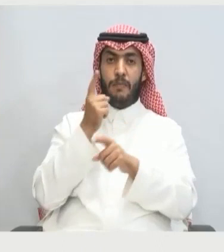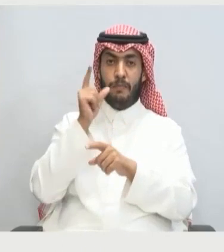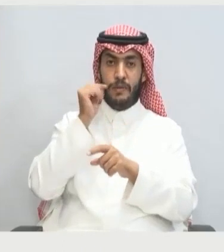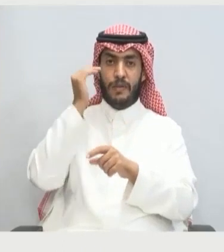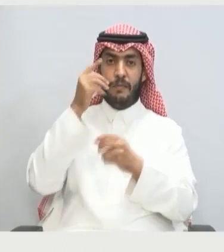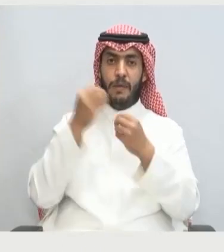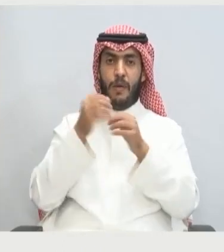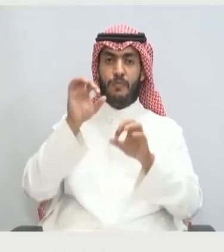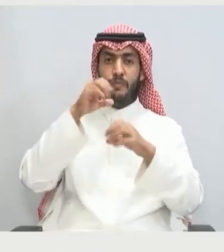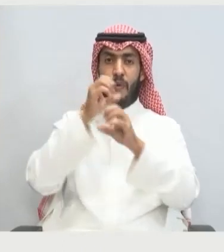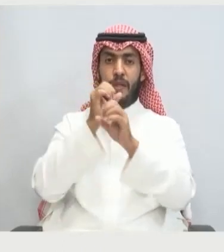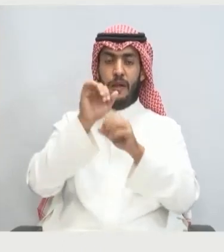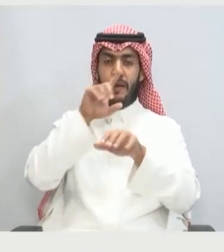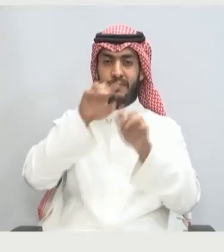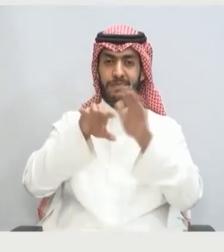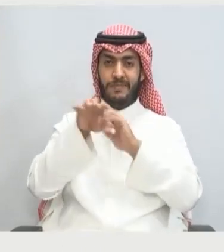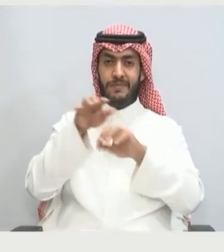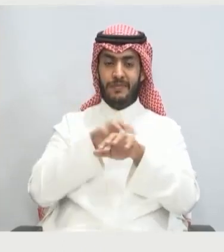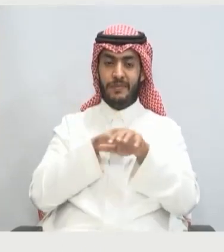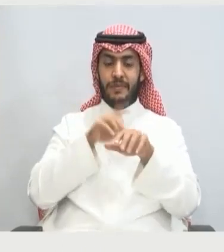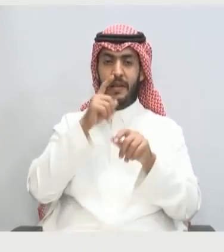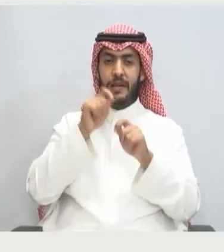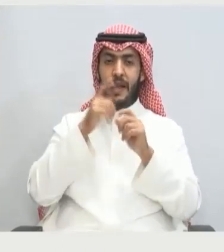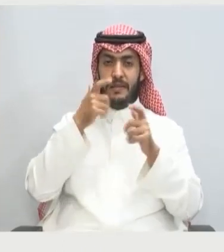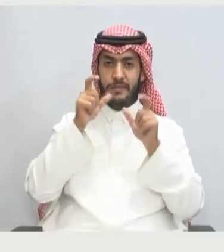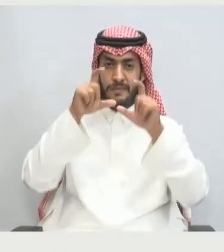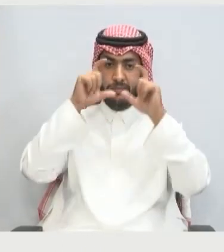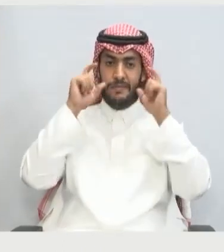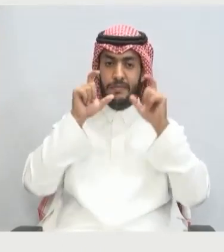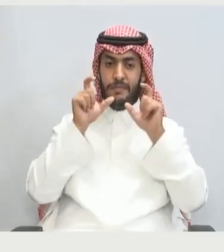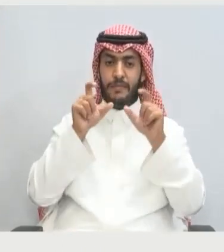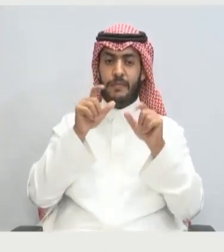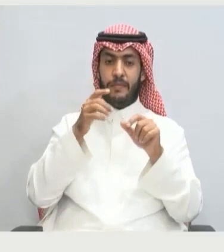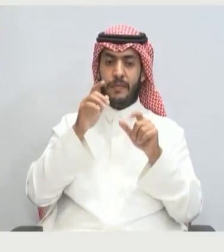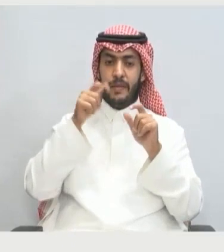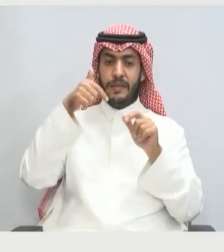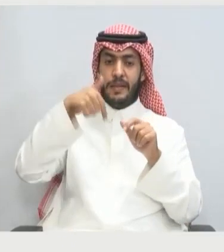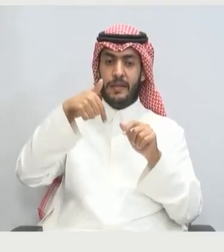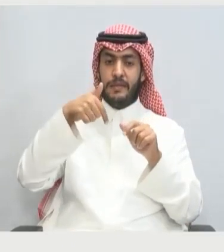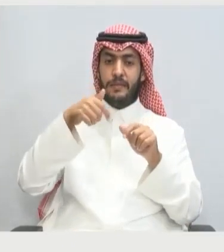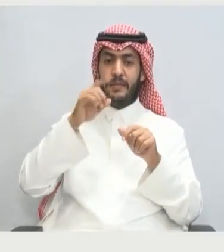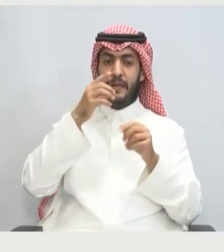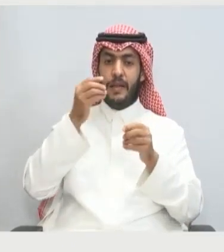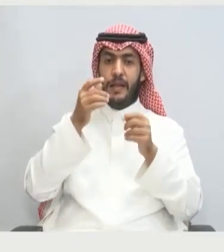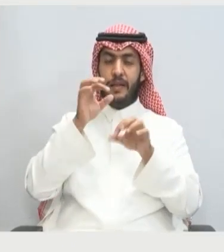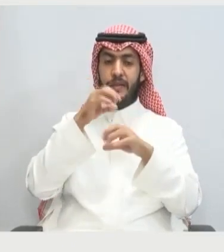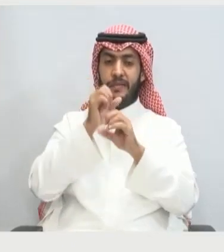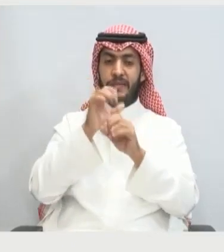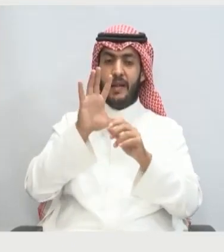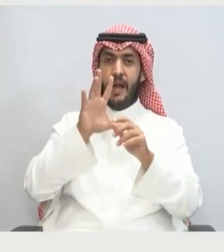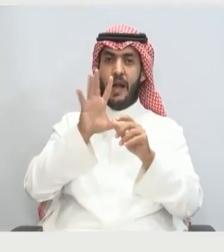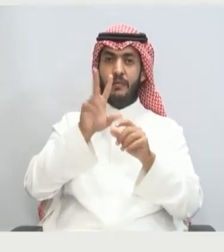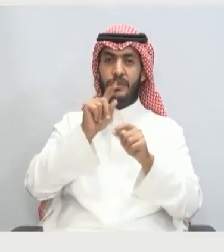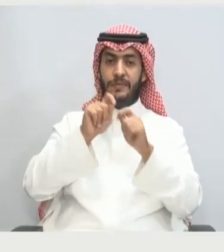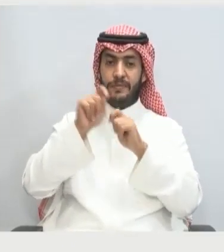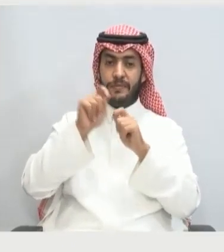معك في داخل المختبر تلبس القفازات لابد من اجراءات السلامه هنا التركيز 6 مولار كذلك انابي باختبار قطرها 25